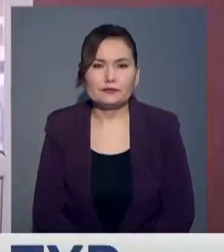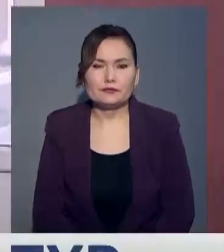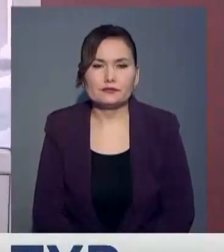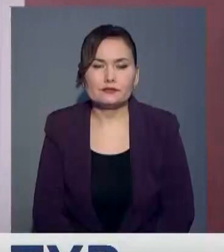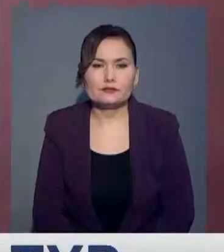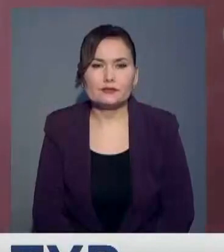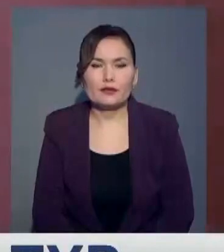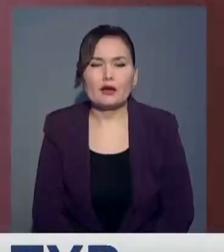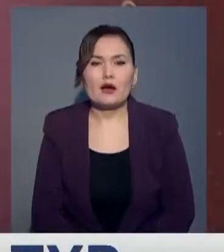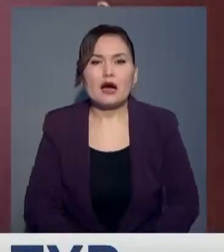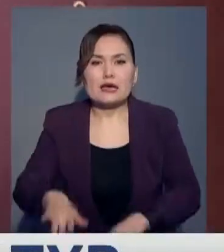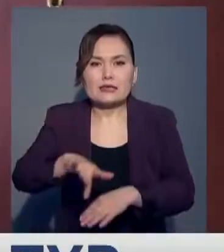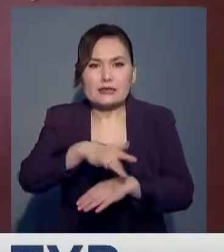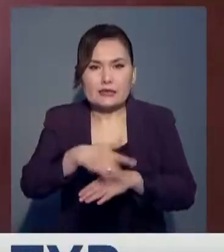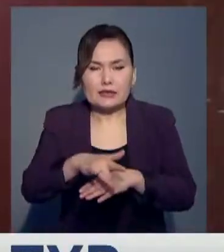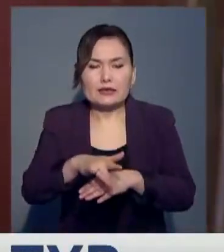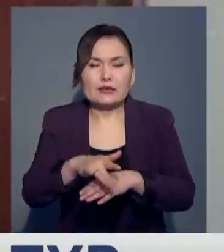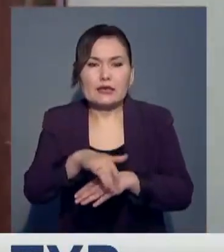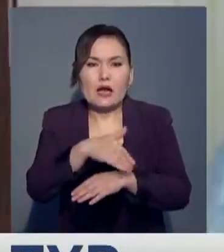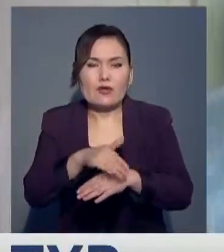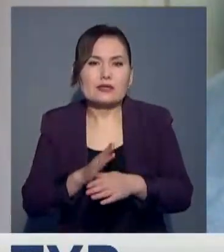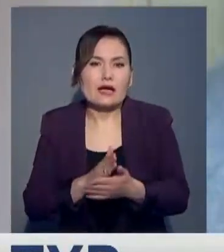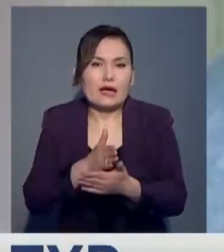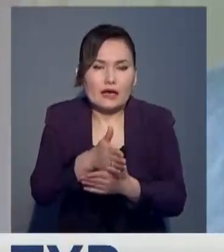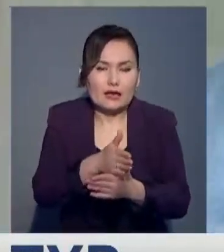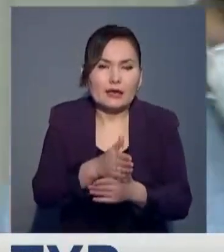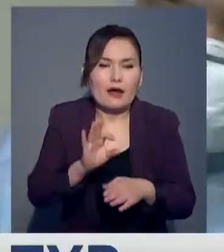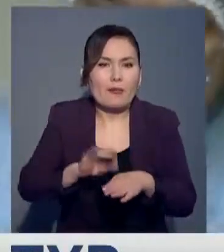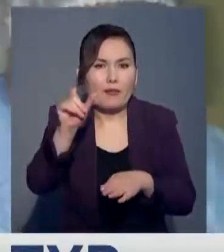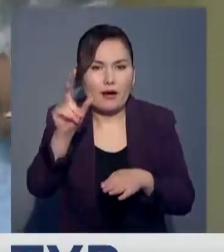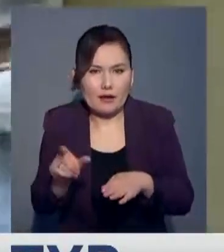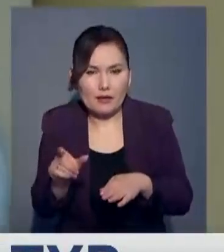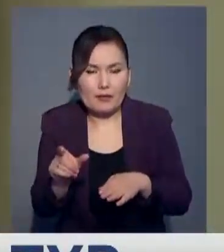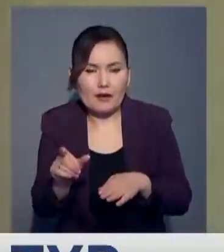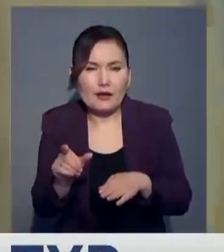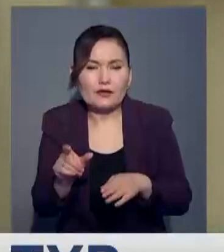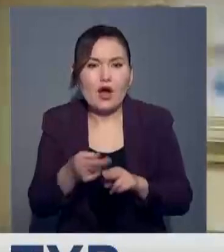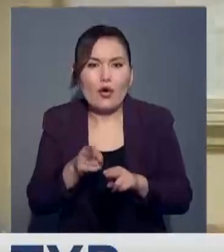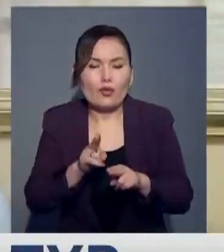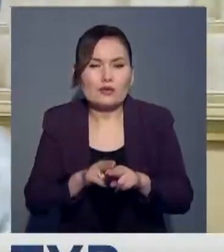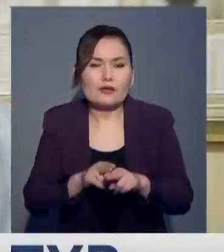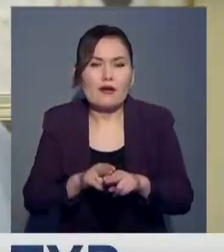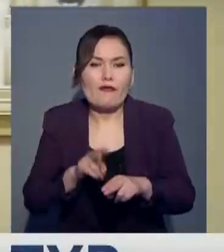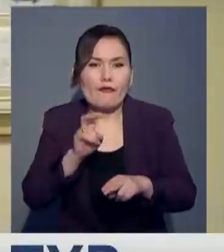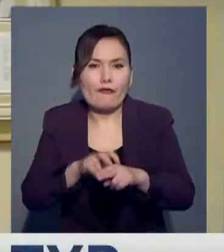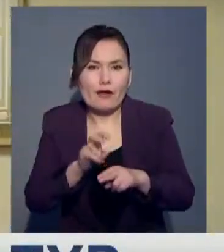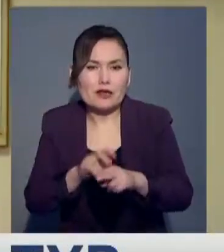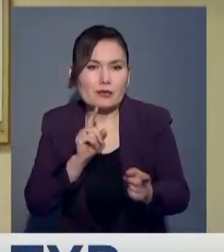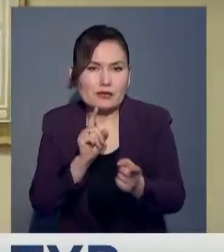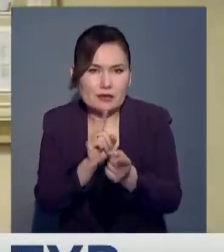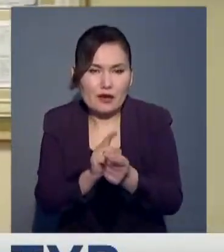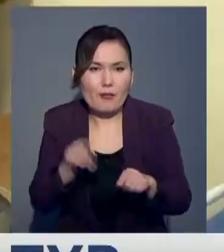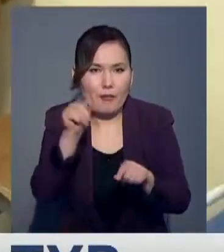Сырттан кірген науқас осыдан кіреді де, мында бірінші инфекция маманы, инфекционист дәрігердің бірінші қарауы осы